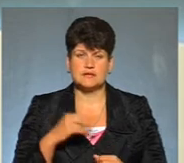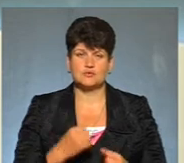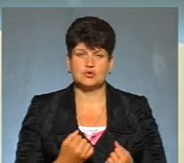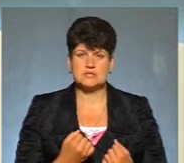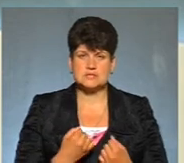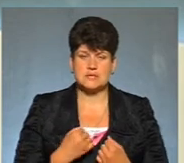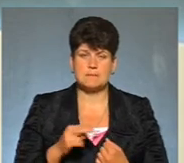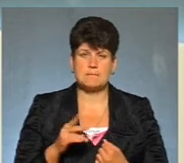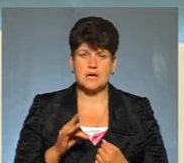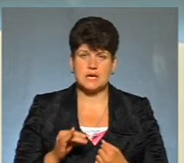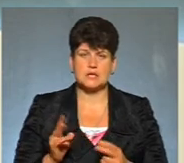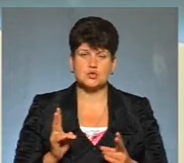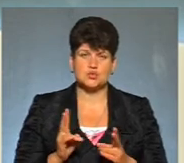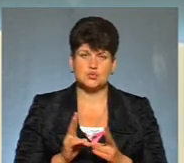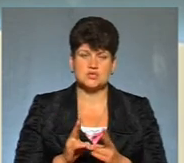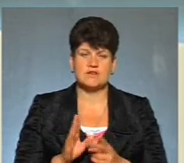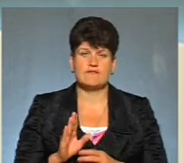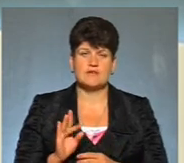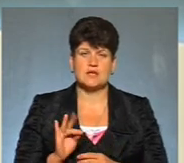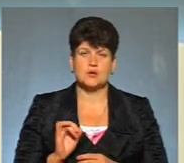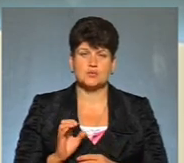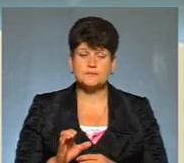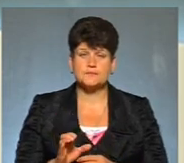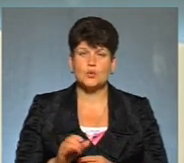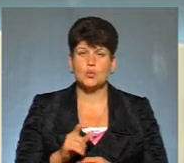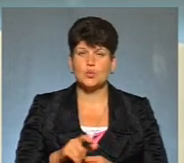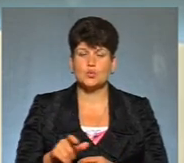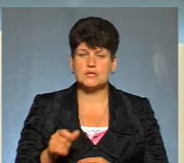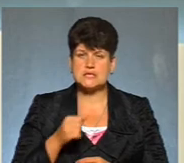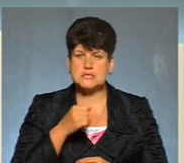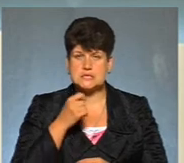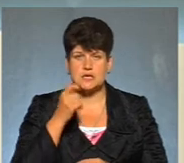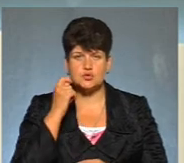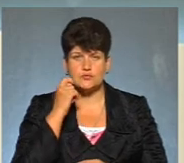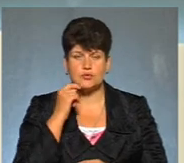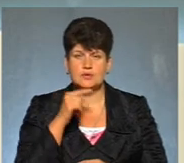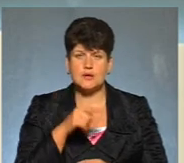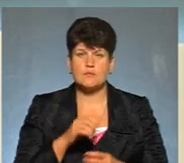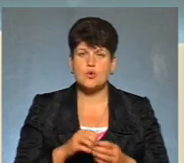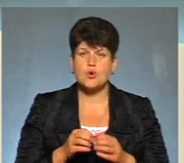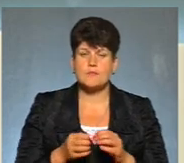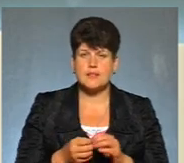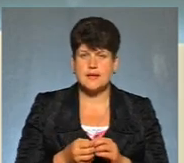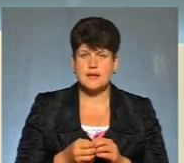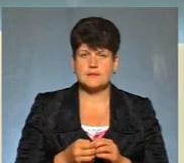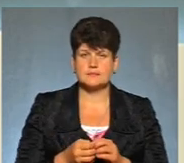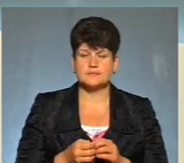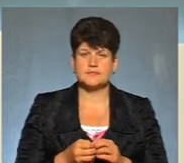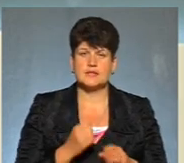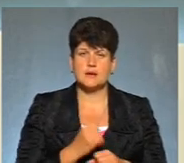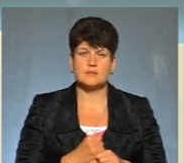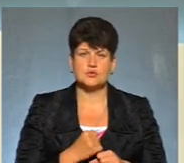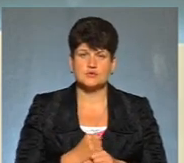при зустрічі з вірусом. У людей старшого віку там проблеми як і з